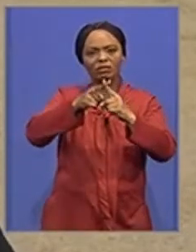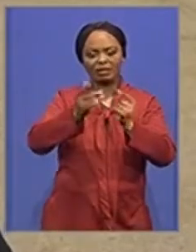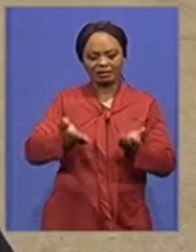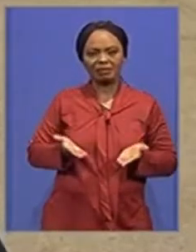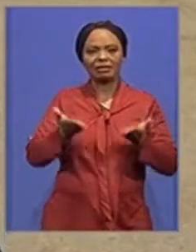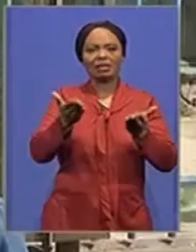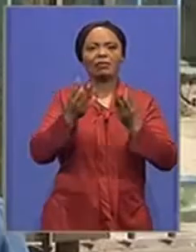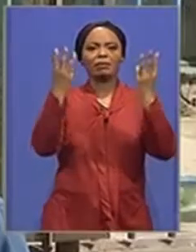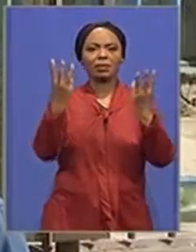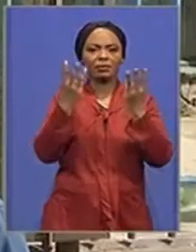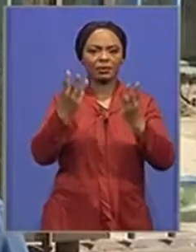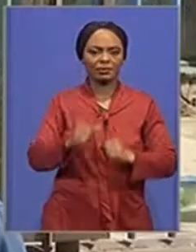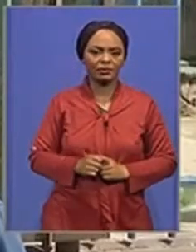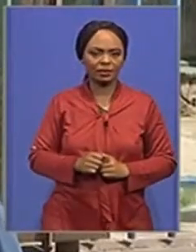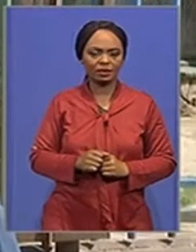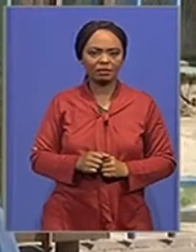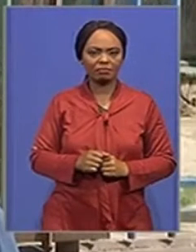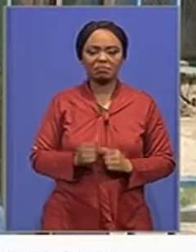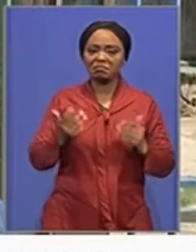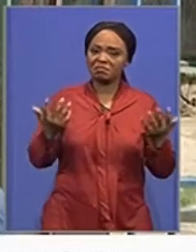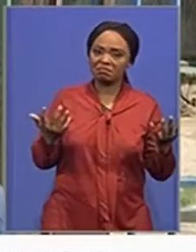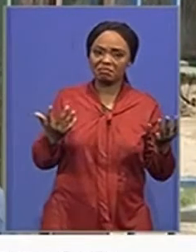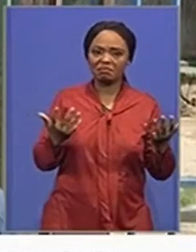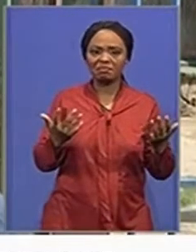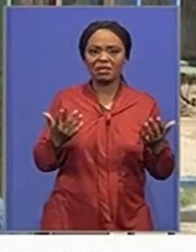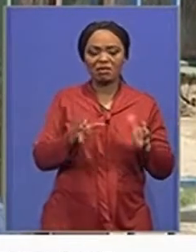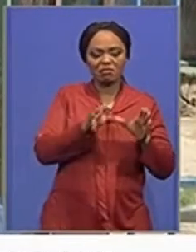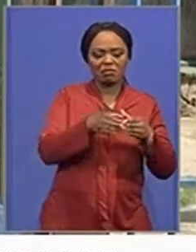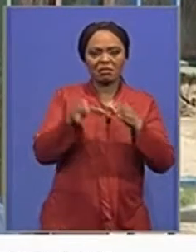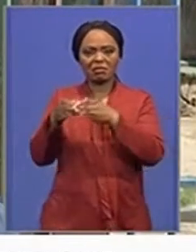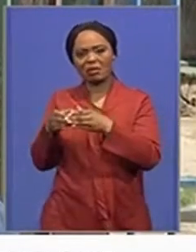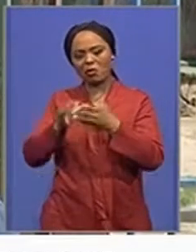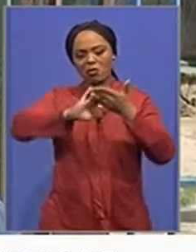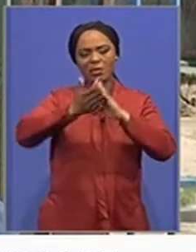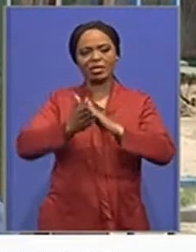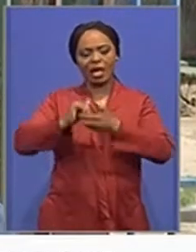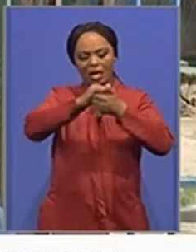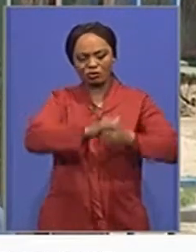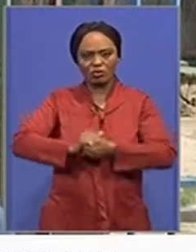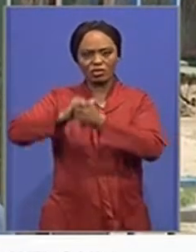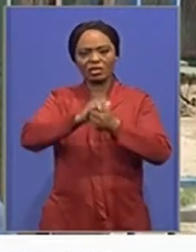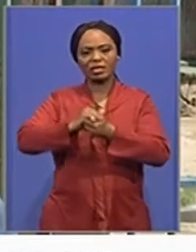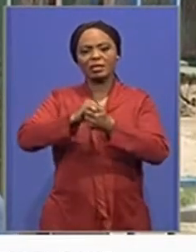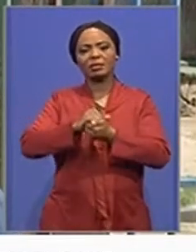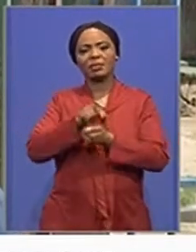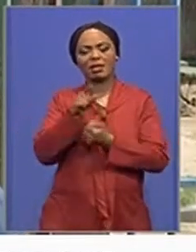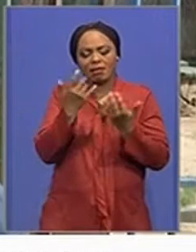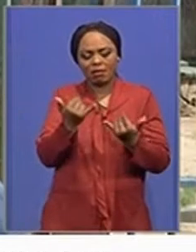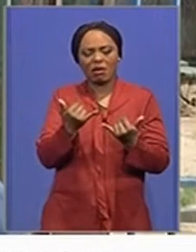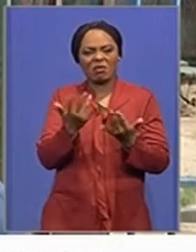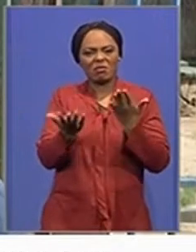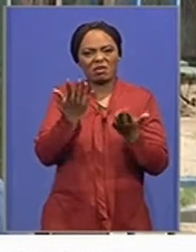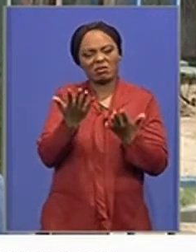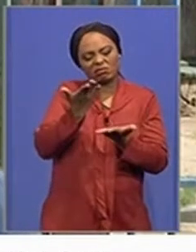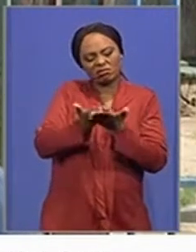setjhaba. Empa ha re se re tshwere mmuso re le Metsimaholo Community Association re tswela pele re tla kgona ho